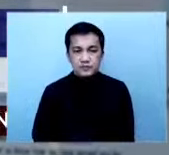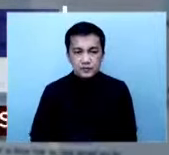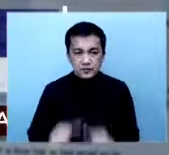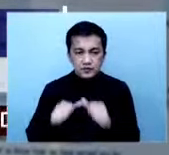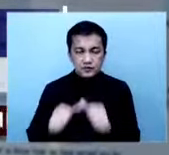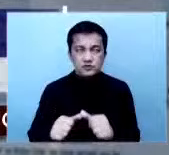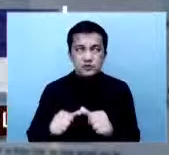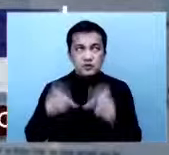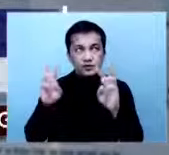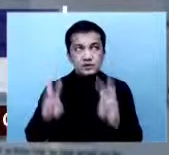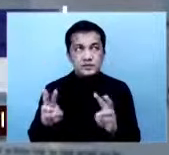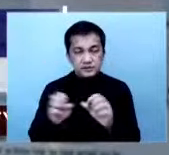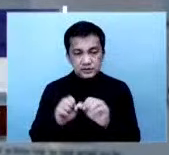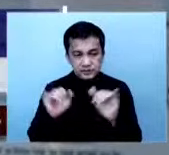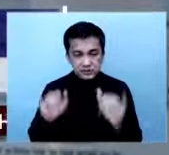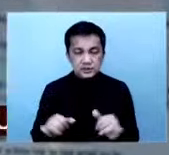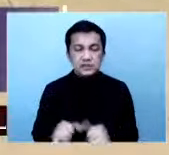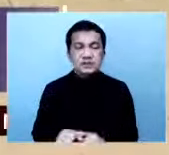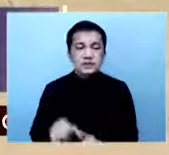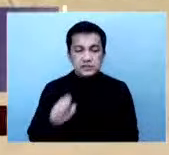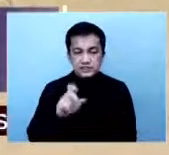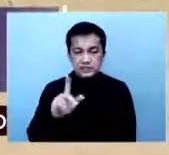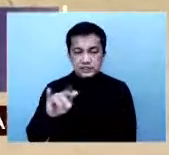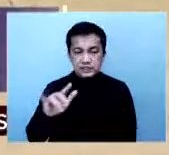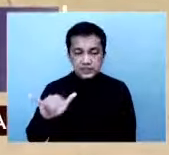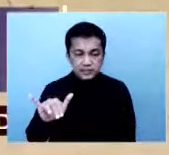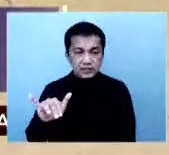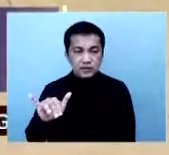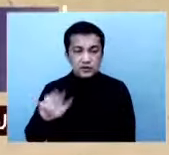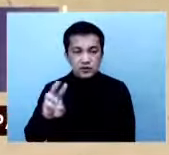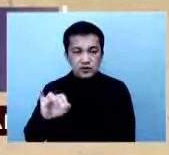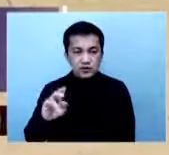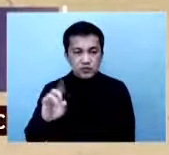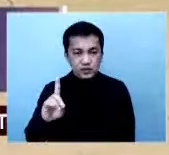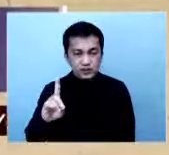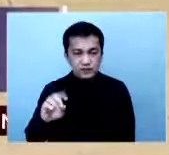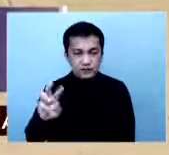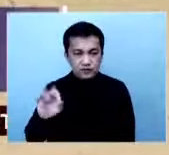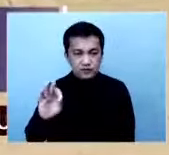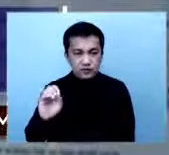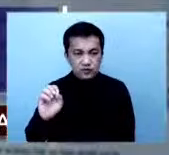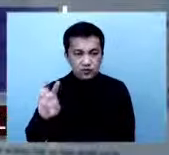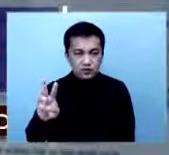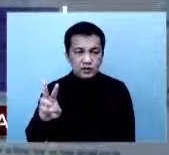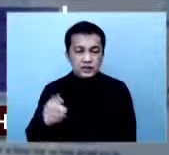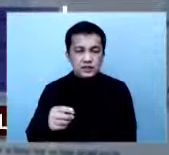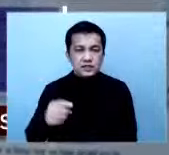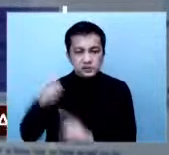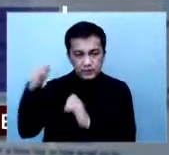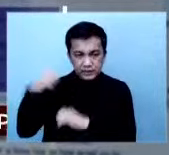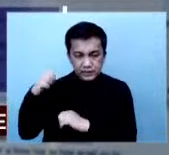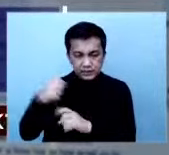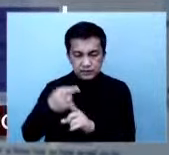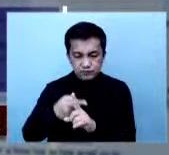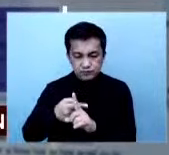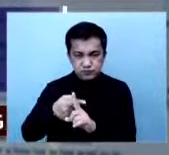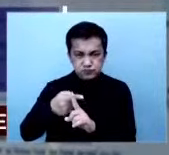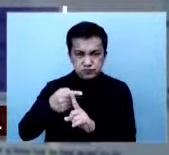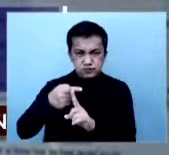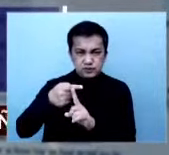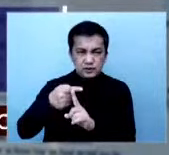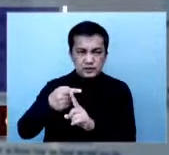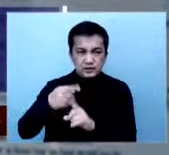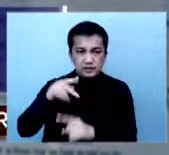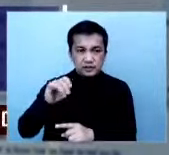natin na yyung easly wind flow yun pa rin nasan natin natataas yung temperatura natin usually ang pinaka natin pagka